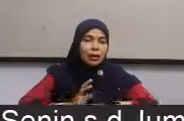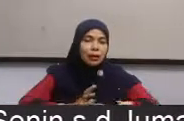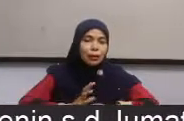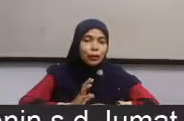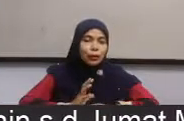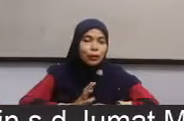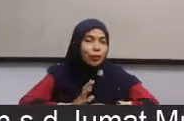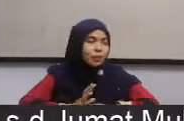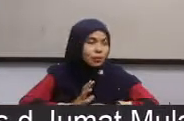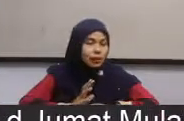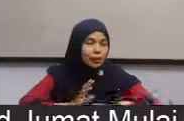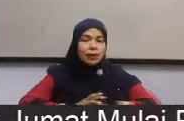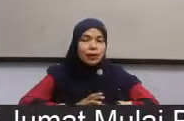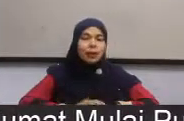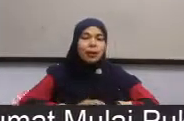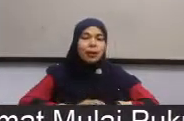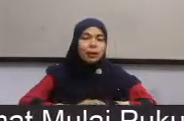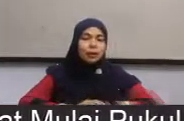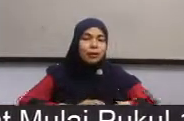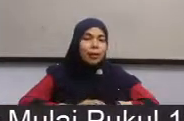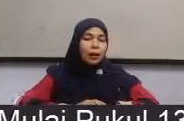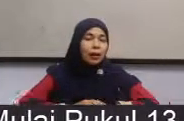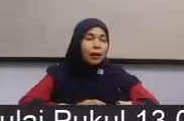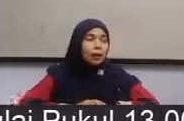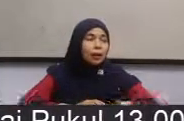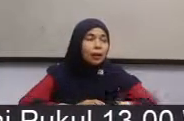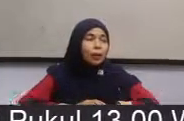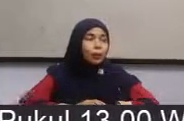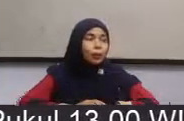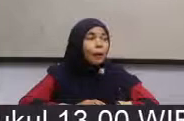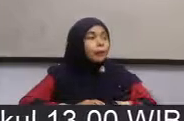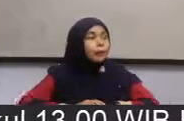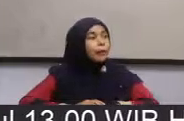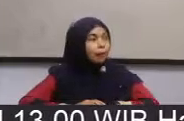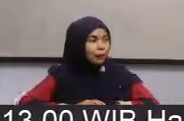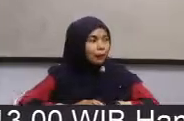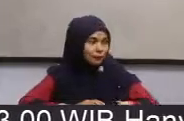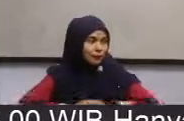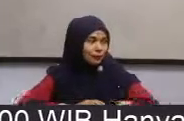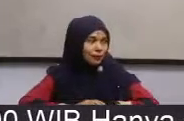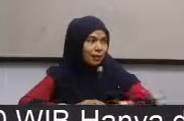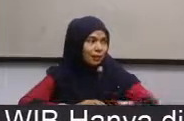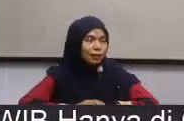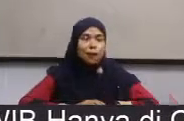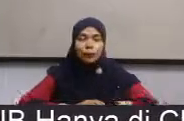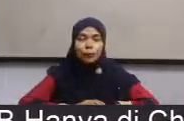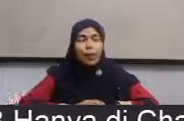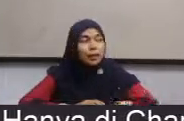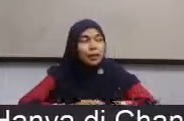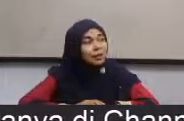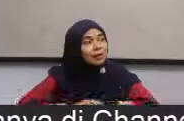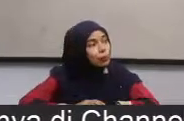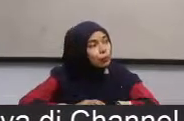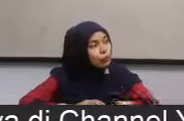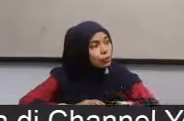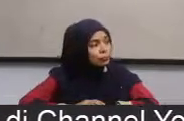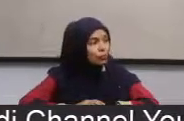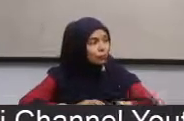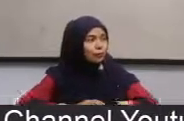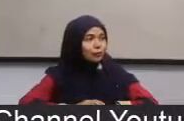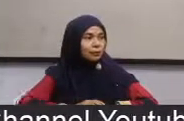selain tadi harus menguasai yang kedua adalah kalian harus tahu update-nya Jangan cuman update